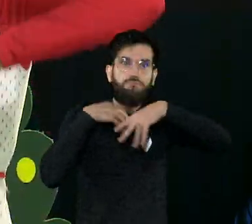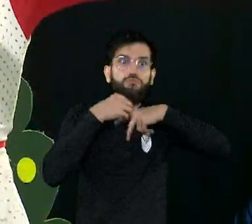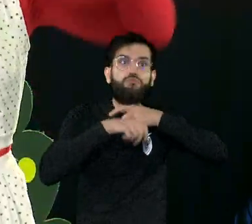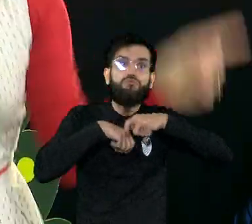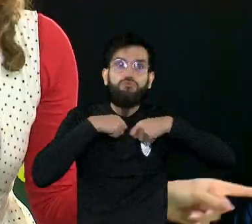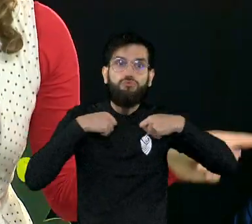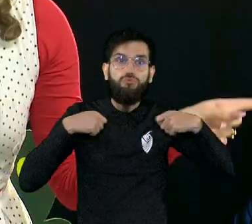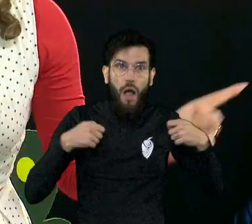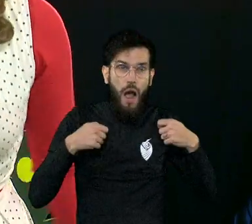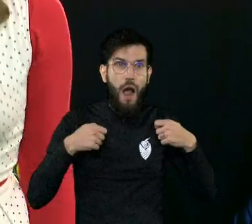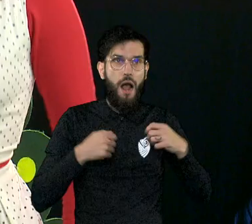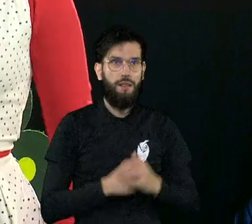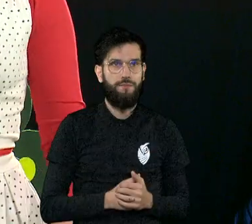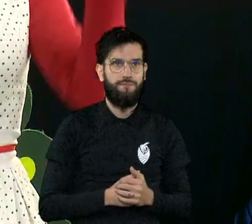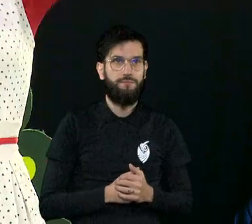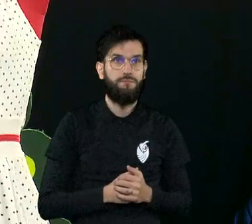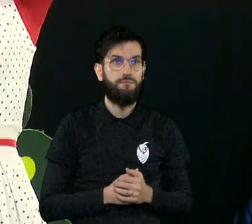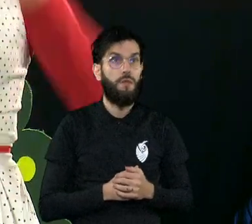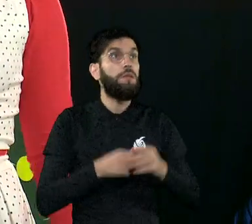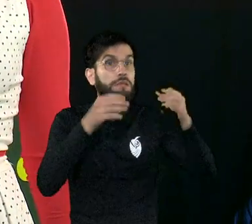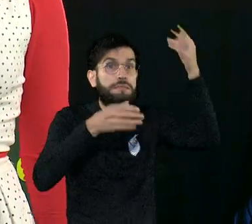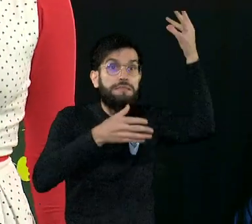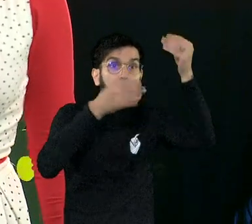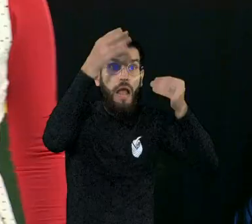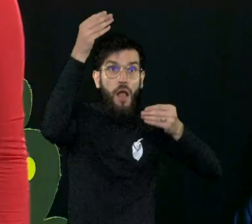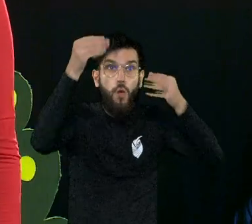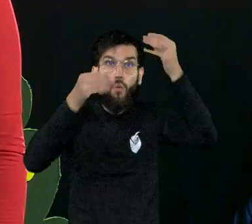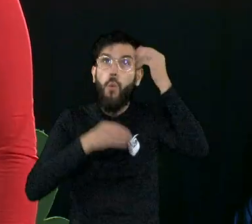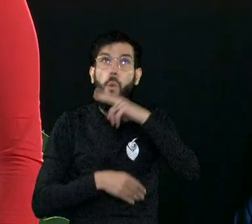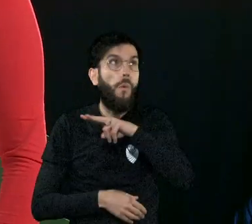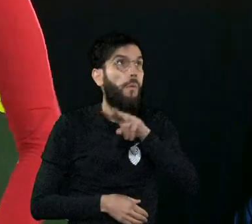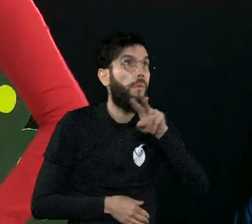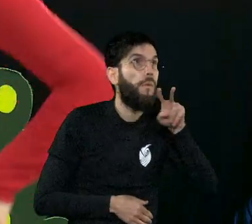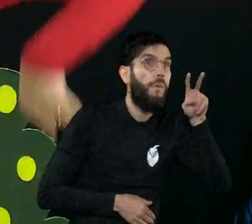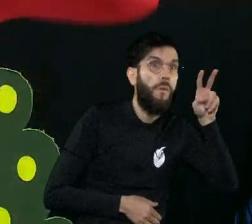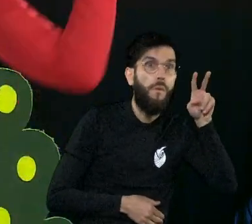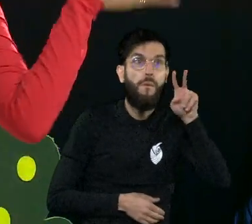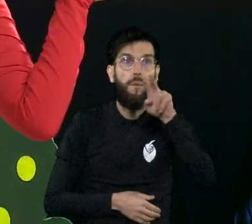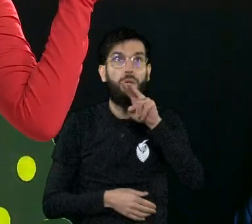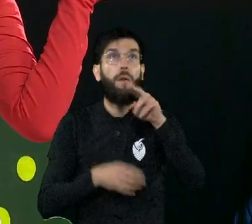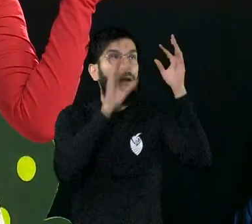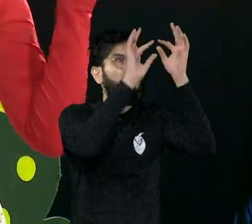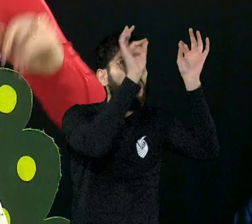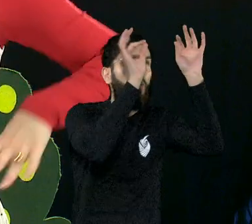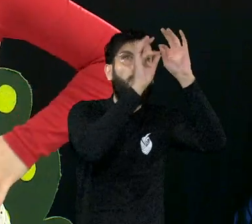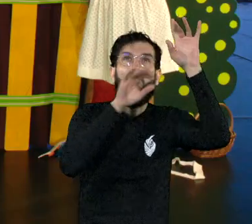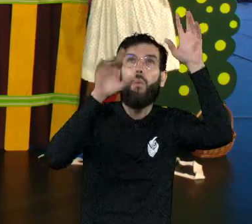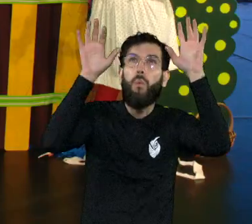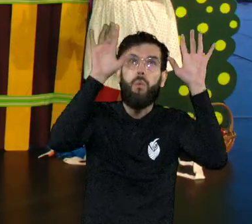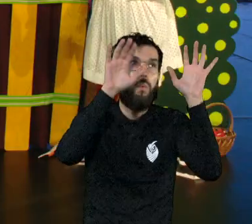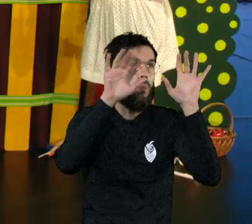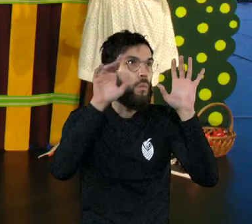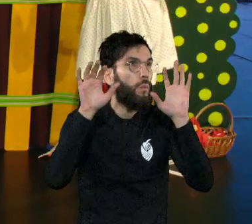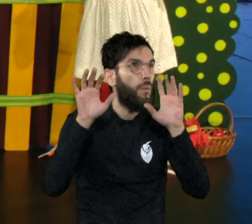neboj sa ty fujavice. Chcem tú lesku spohľadať, každú vločku preskúmať.